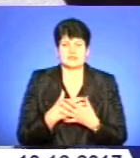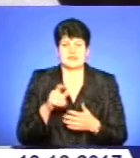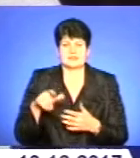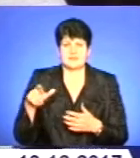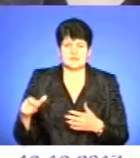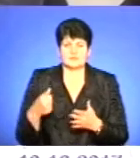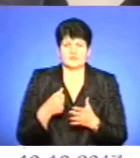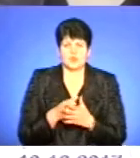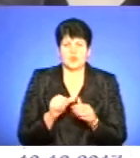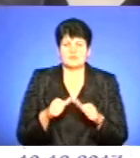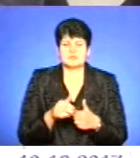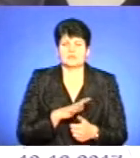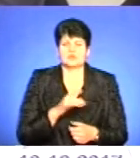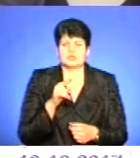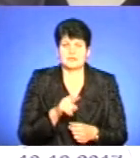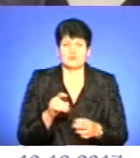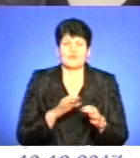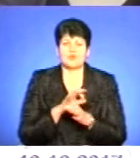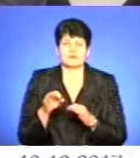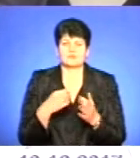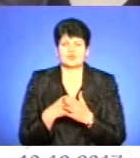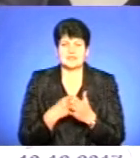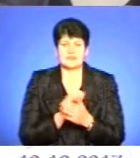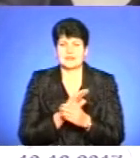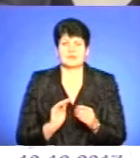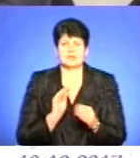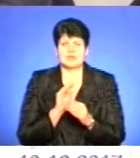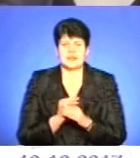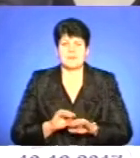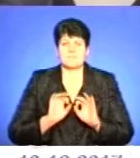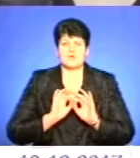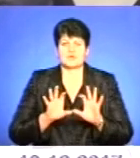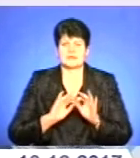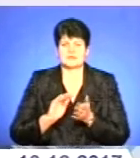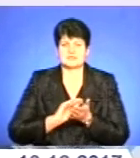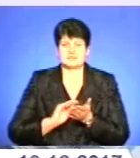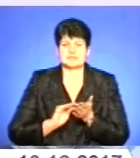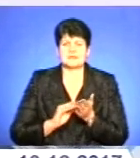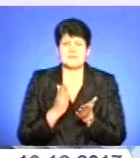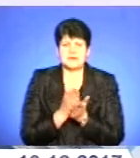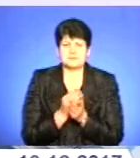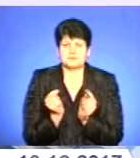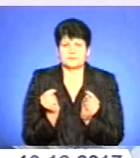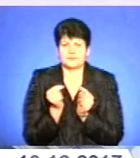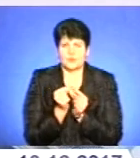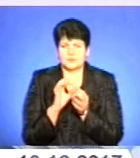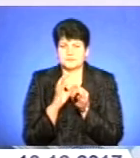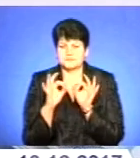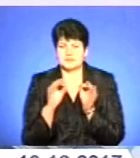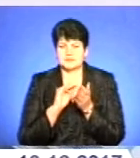бюджетної комісії було те, що до проекту бюджету не додали пояснювальної записки, у якій мали детально описати розподіл